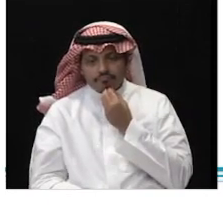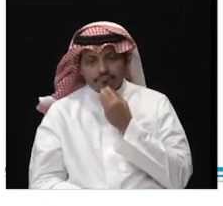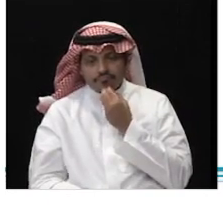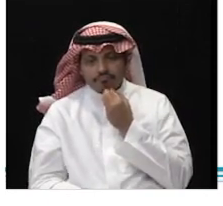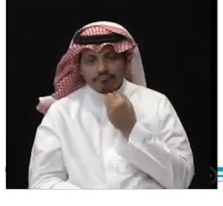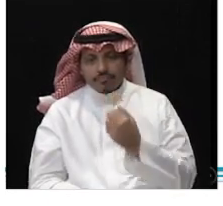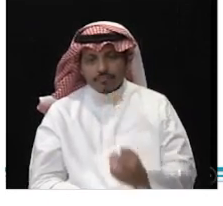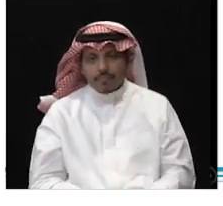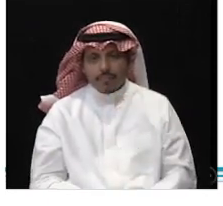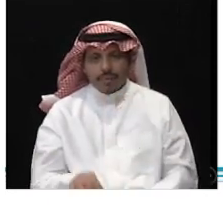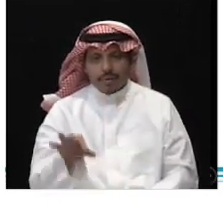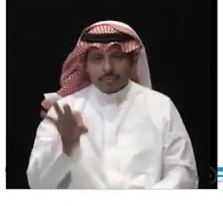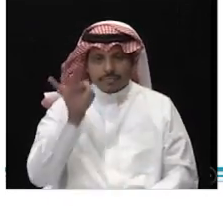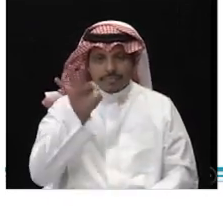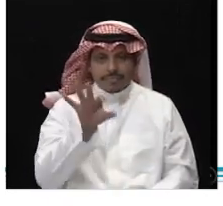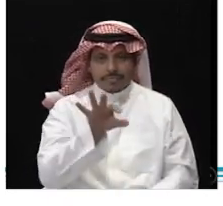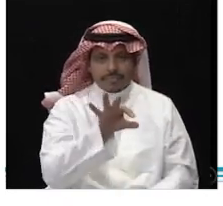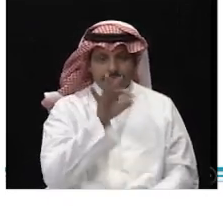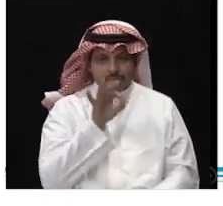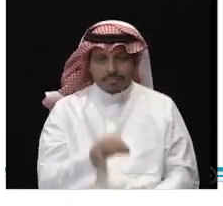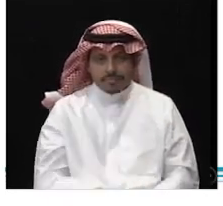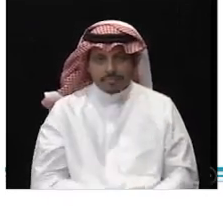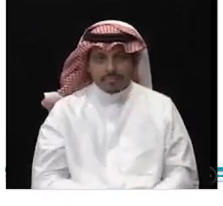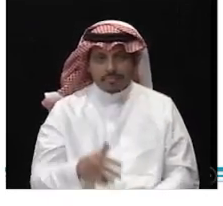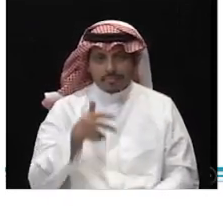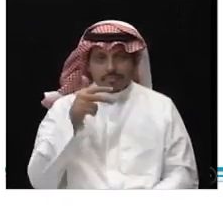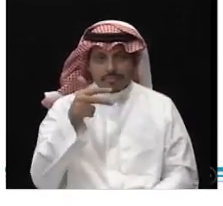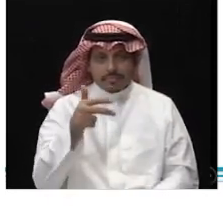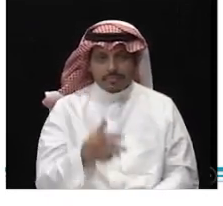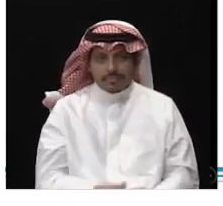أخيرا نجرد حرف الغاء